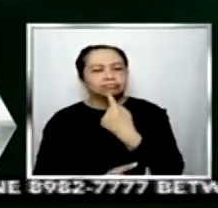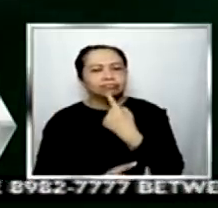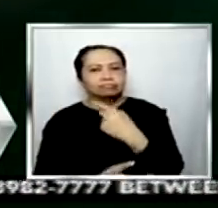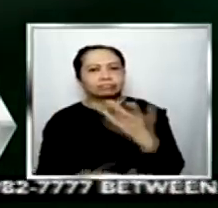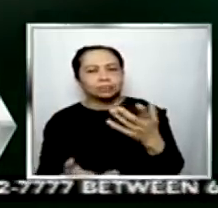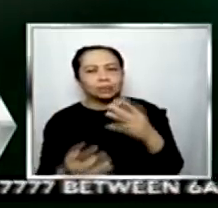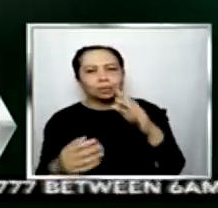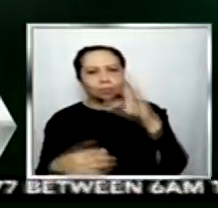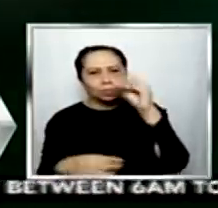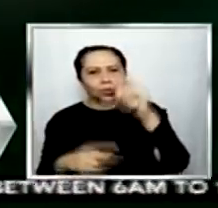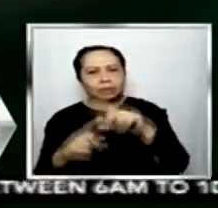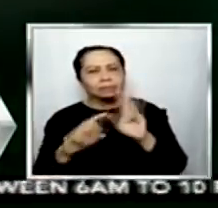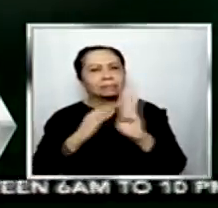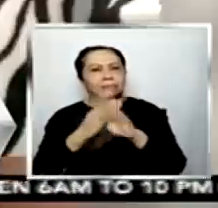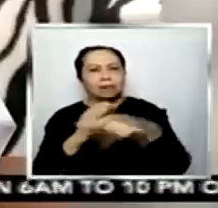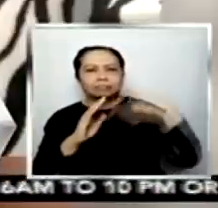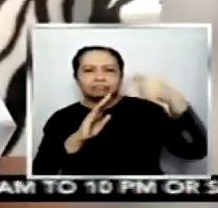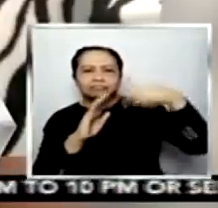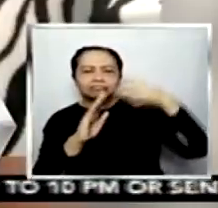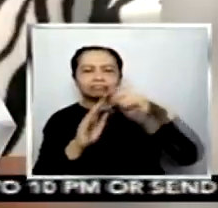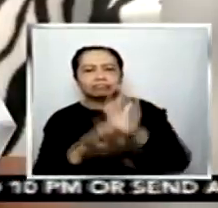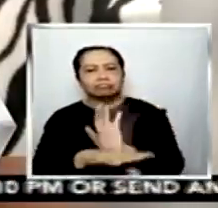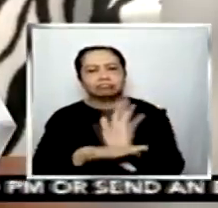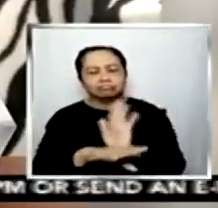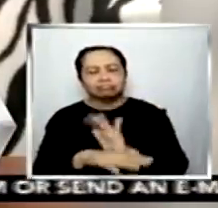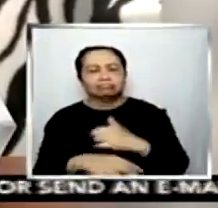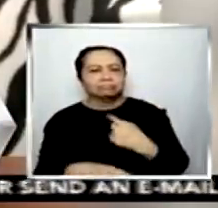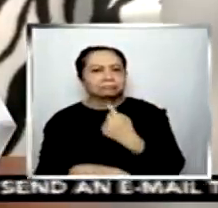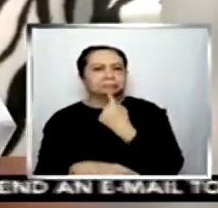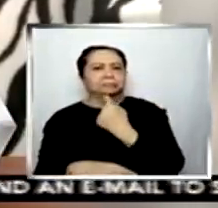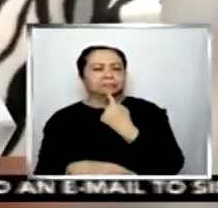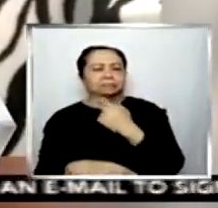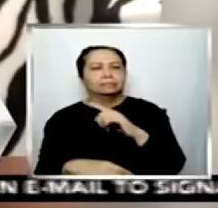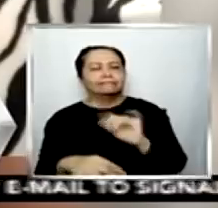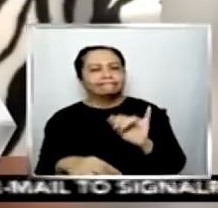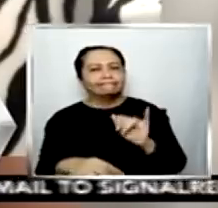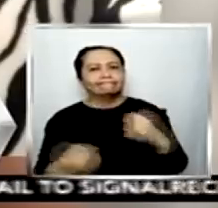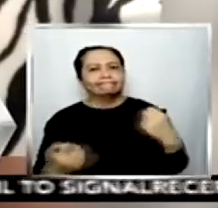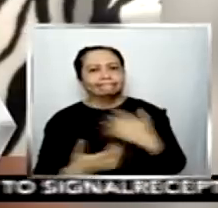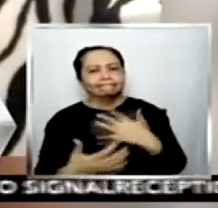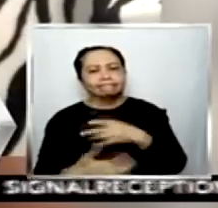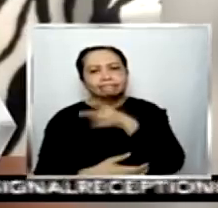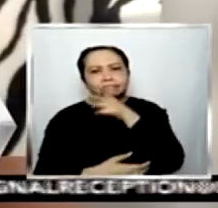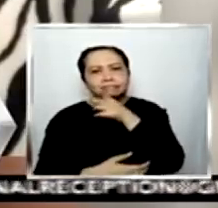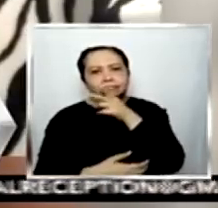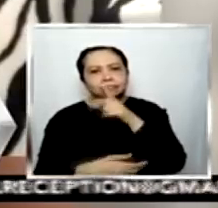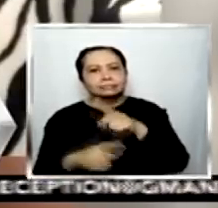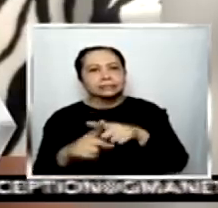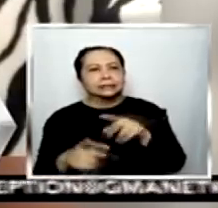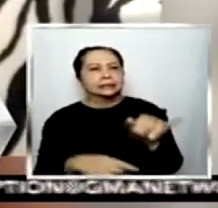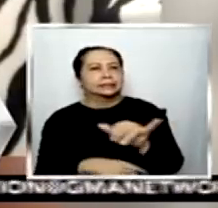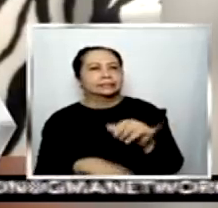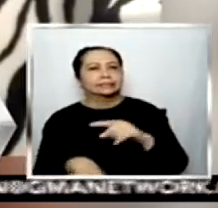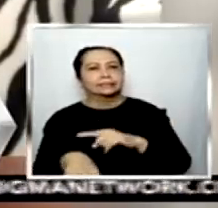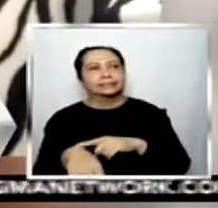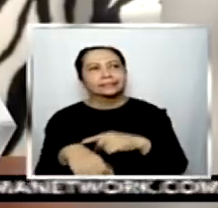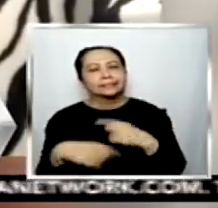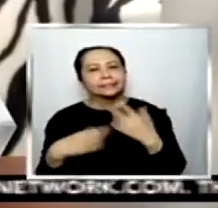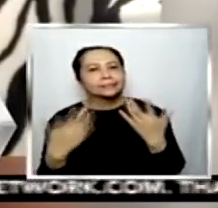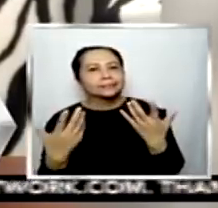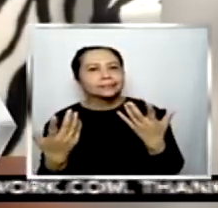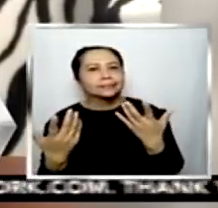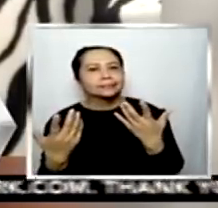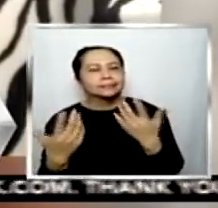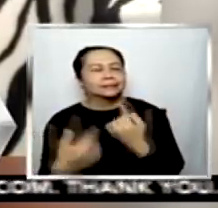sa taping. Of course po, merong takot na nararamdaman. But at the same time po, nakakamiss na